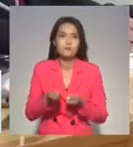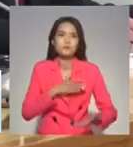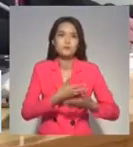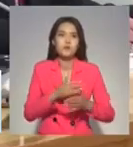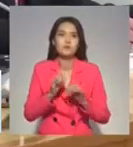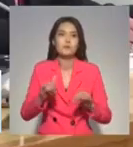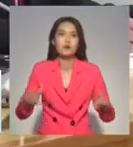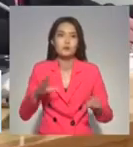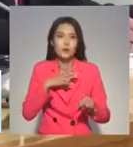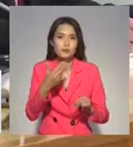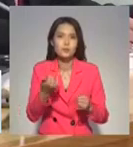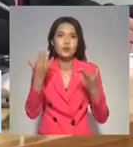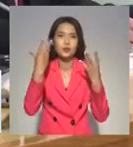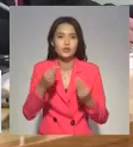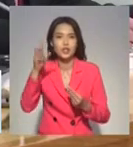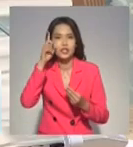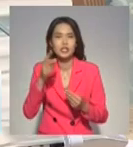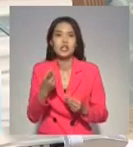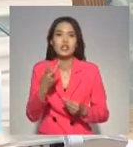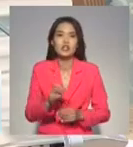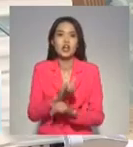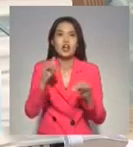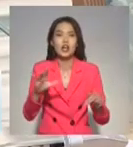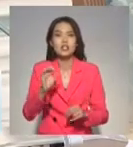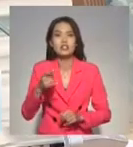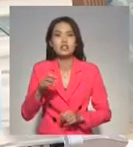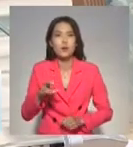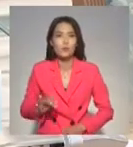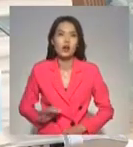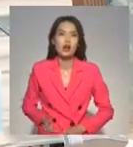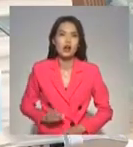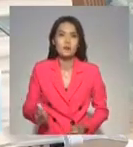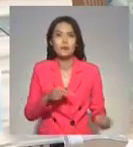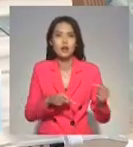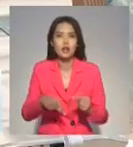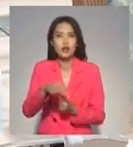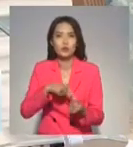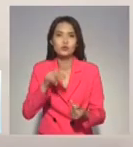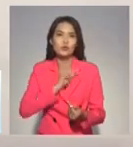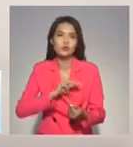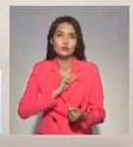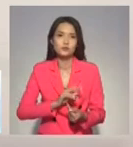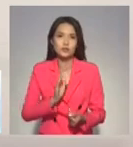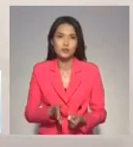ынтымақтастық артқанын айтты. Қазір елде 140-тан аса сингапурлық компания мен бірлескен кәсіпорын жұмыс істейді.